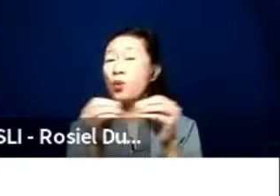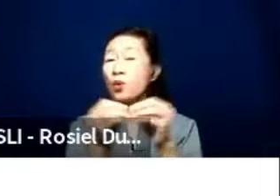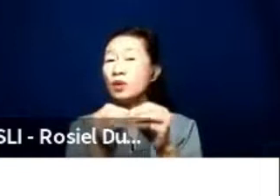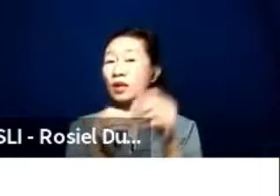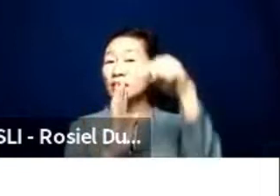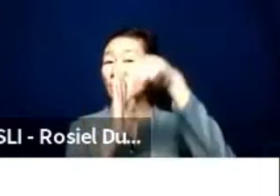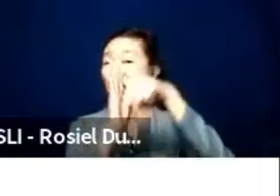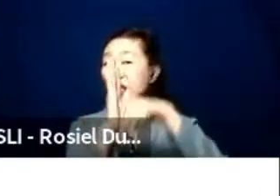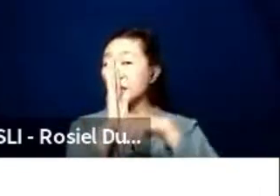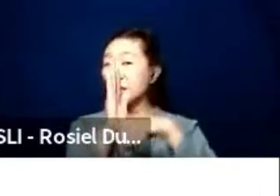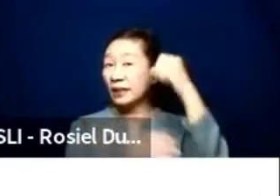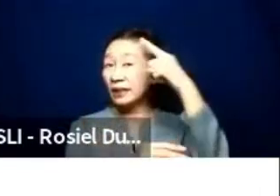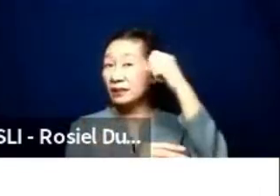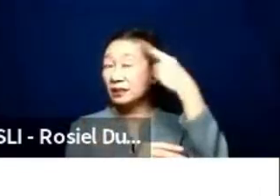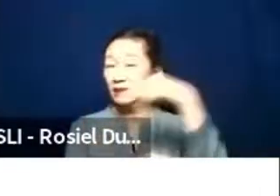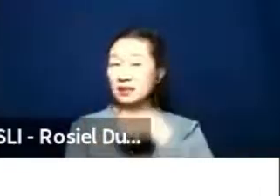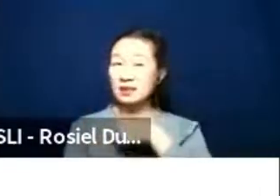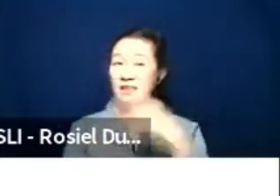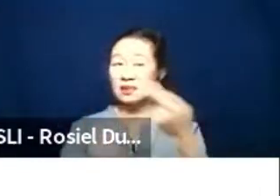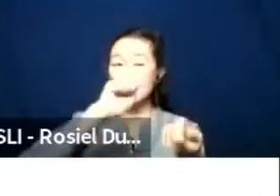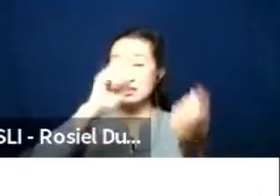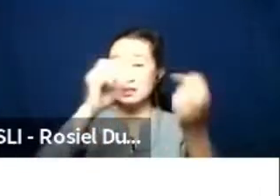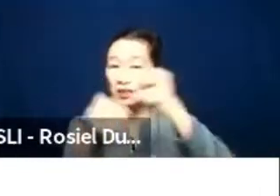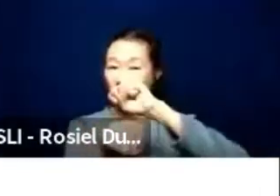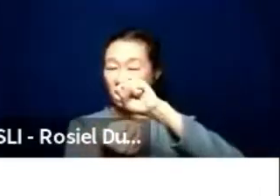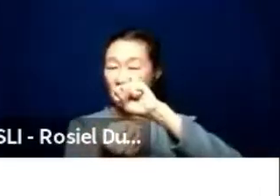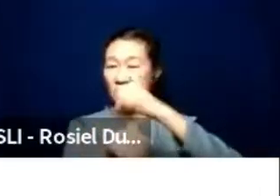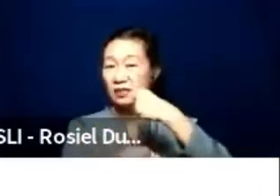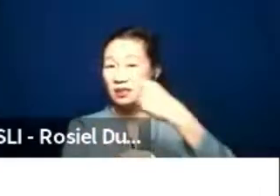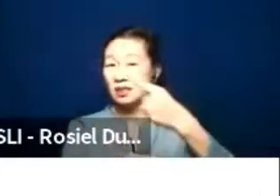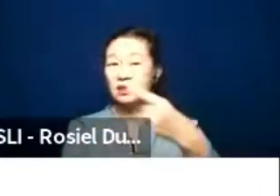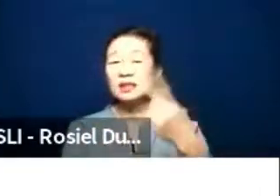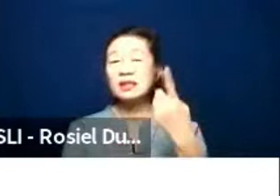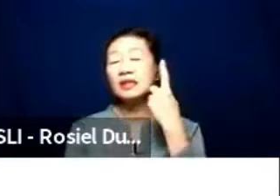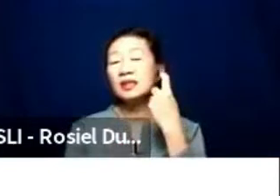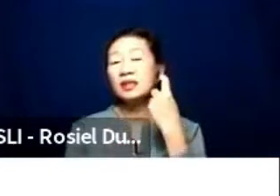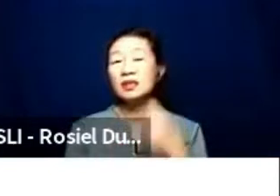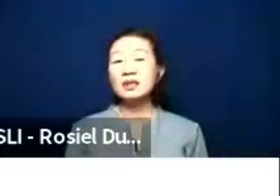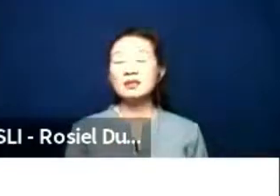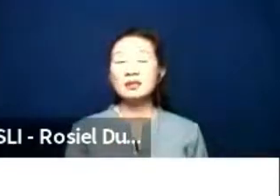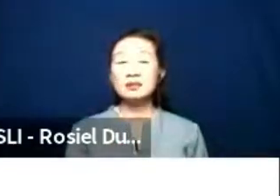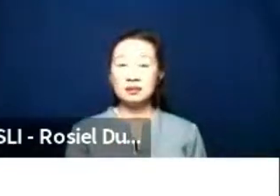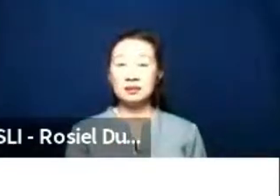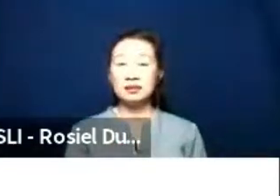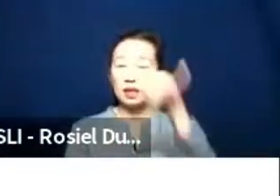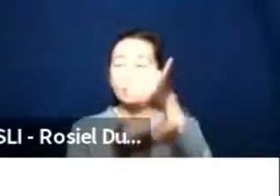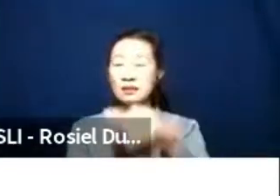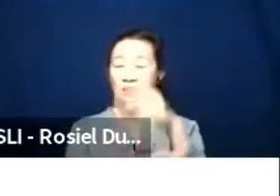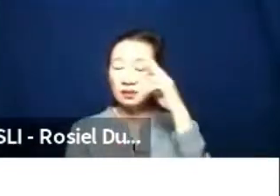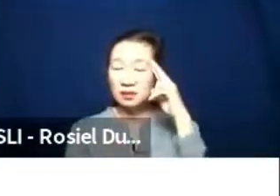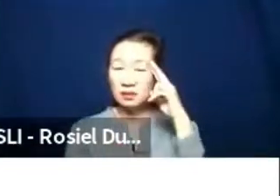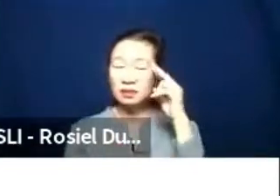laliman natin yung pag-intindi natin dun sa transition. Nabanggit kanina nila Sir Ranil, no, at kanila